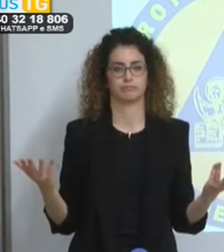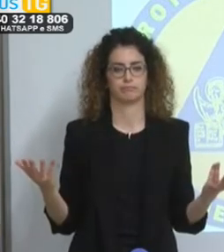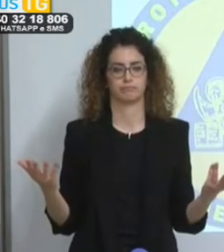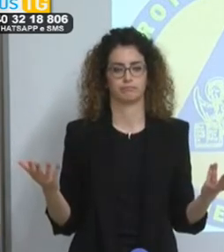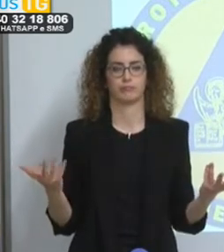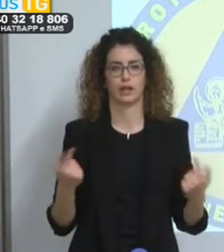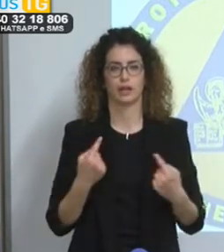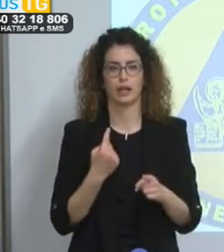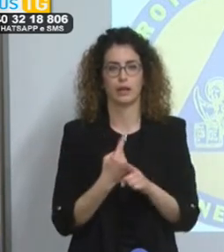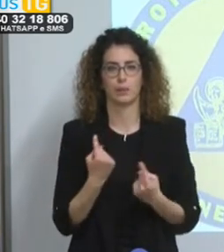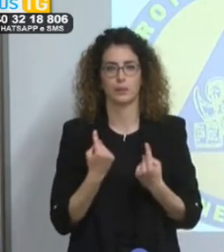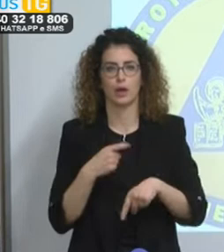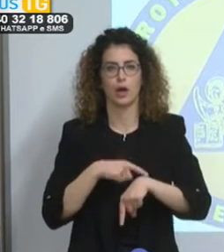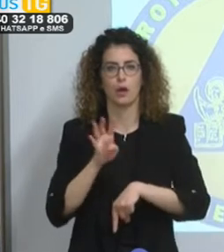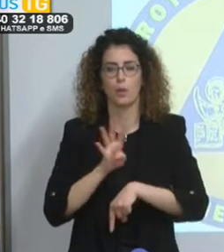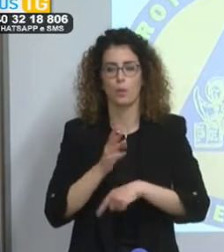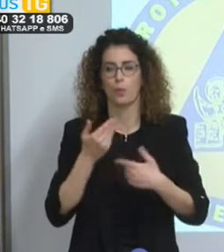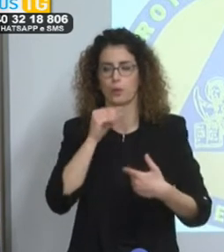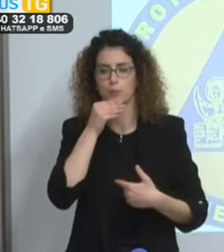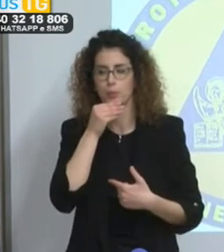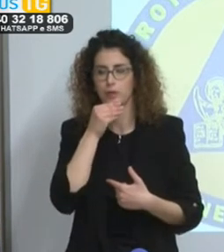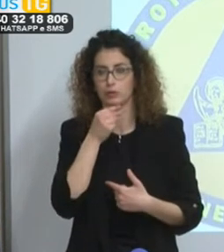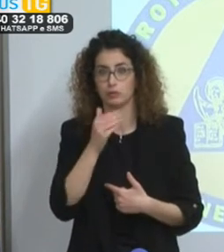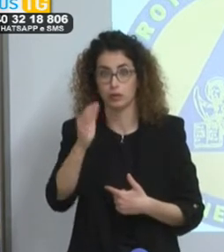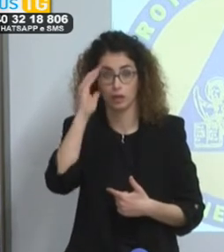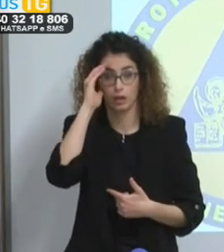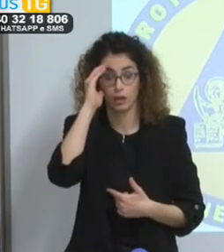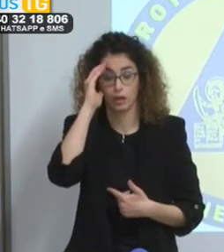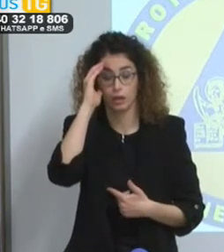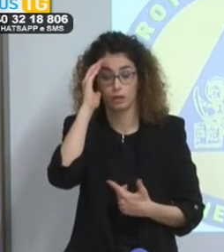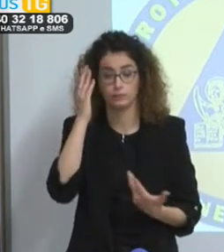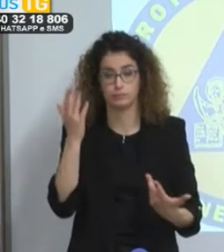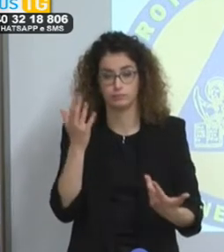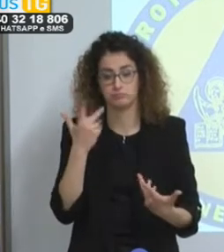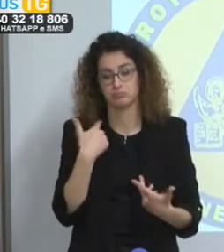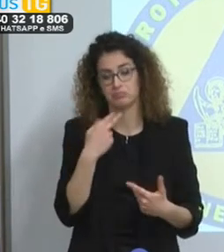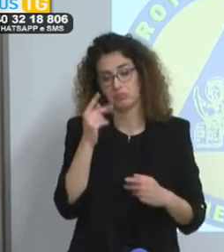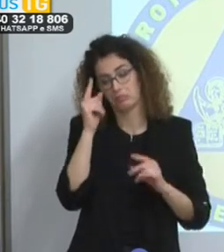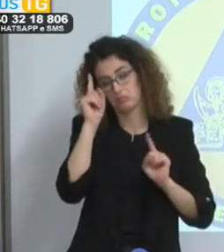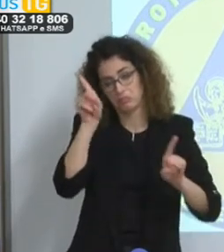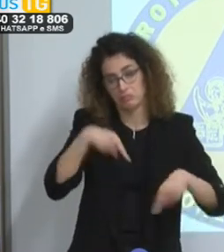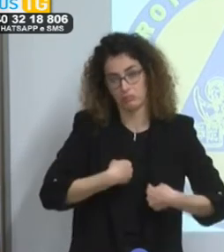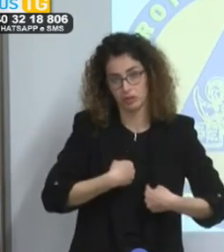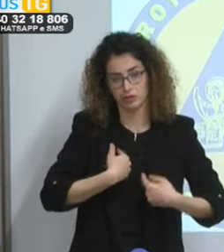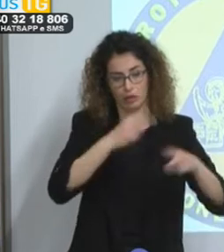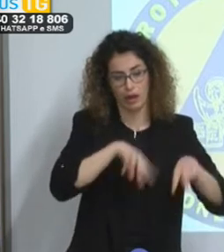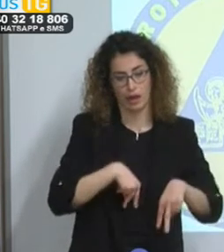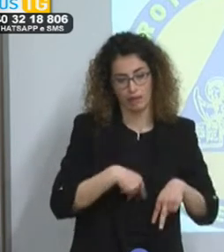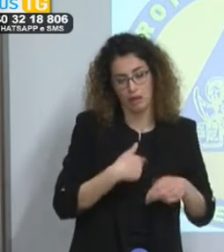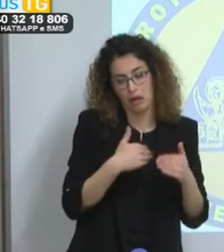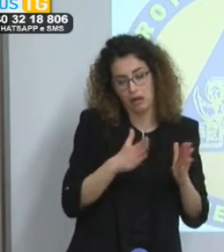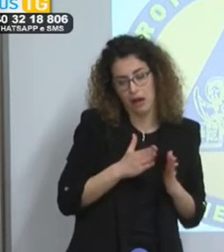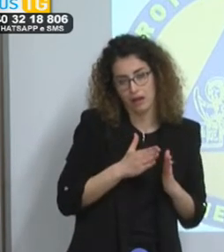dovevamo aspettare 4 del pomeriggio per sentirsi questa roba, ci arrangiavamo da soli, no? Ci facevamo l'analisi in casa e magari arrivavamo qualche ora prima.